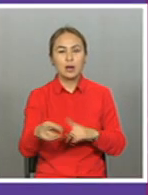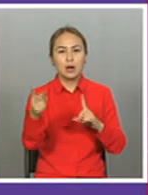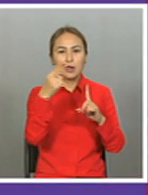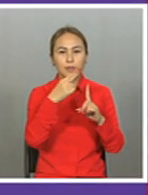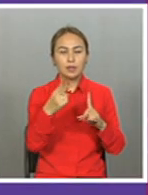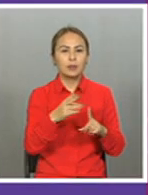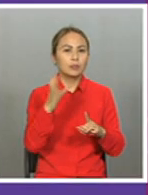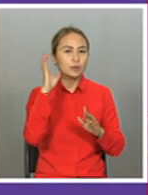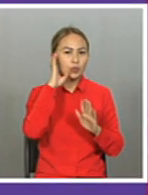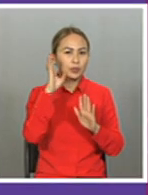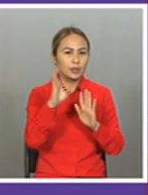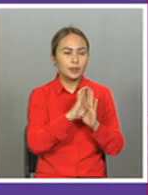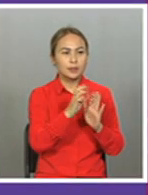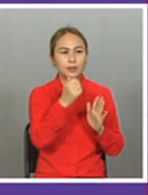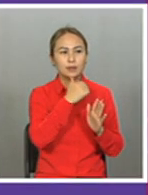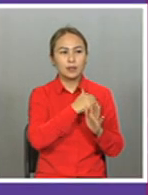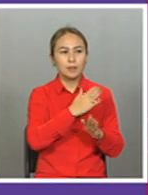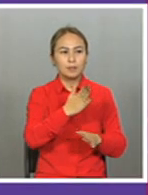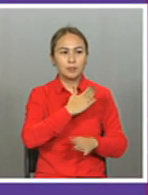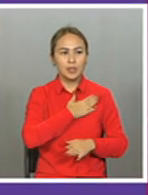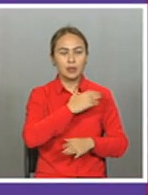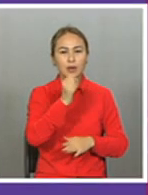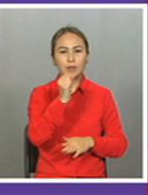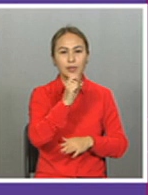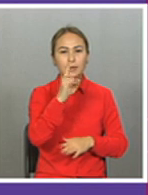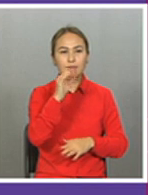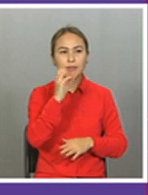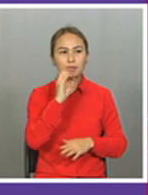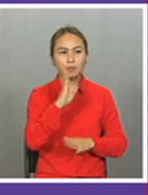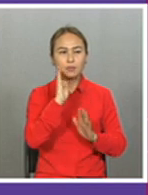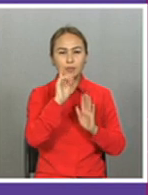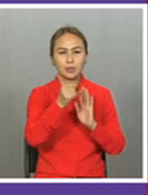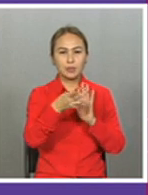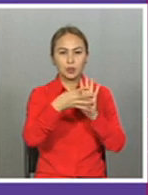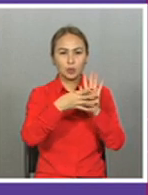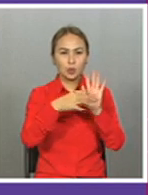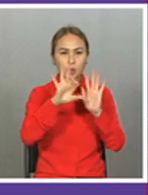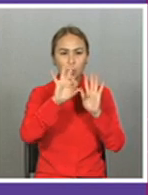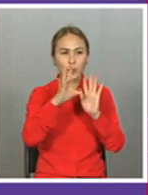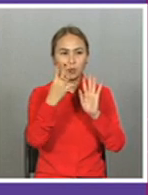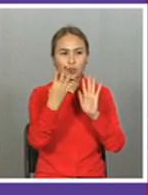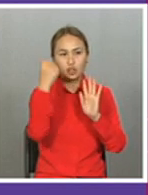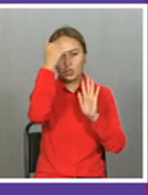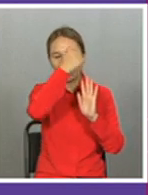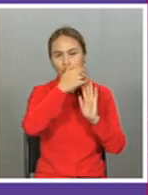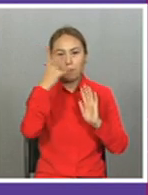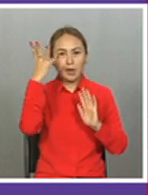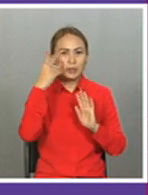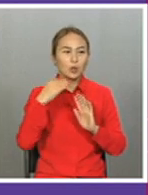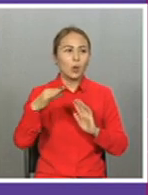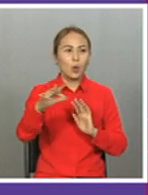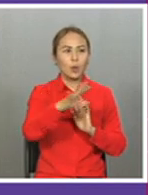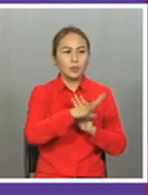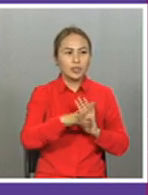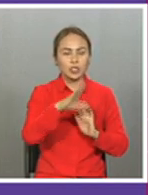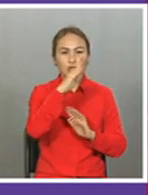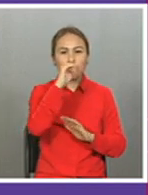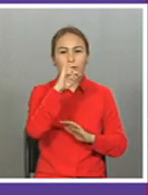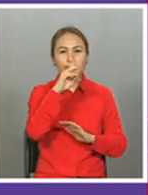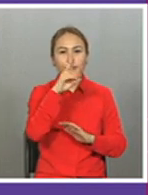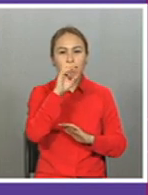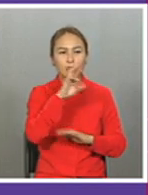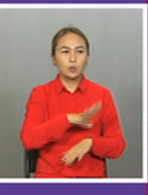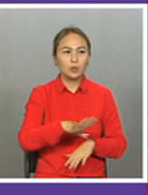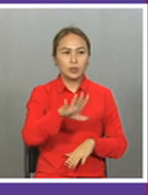мұқият тыңдаңдар. Мен Әбілхан Қастеев 1904 жылы Алматы облысының